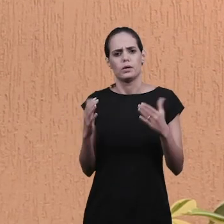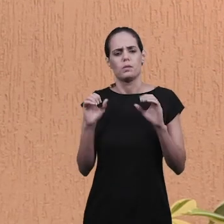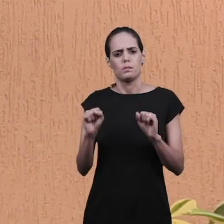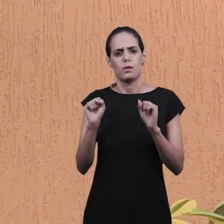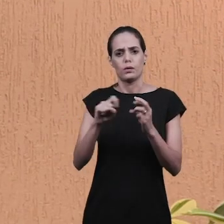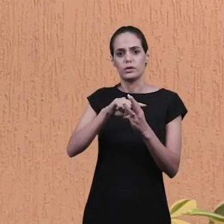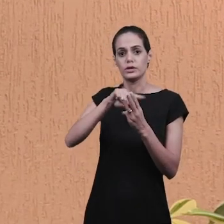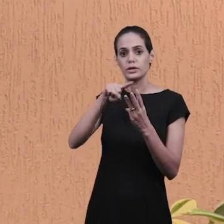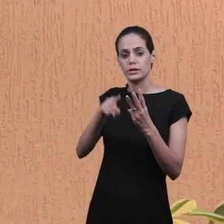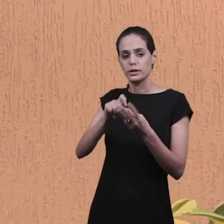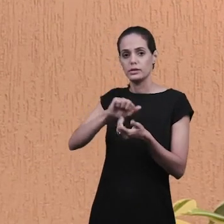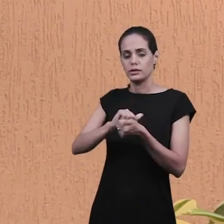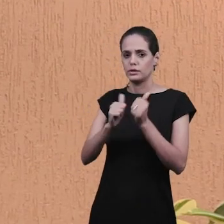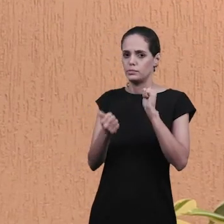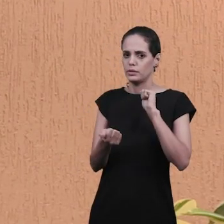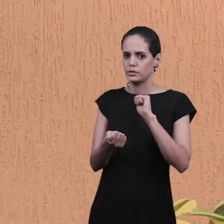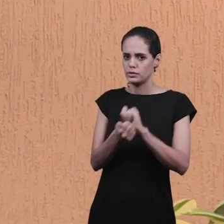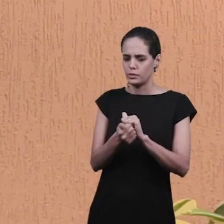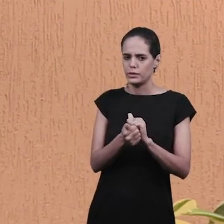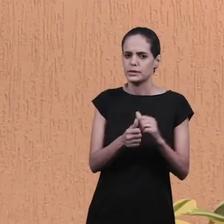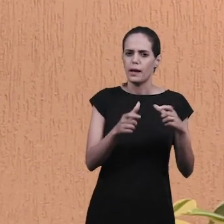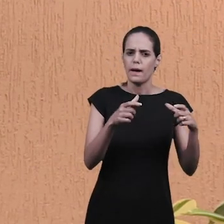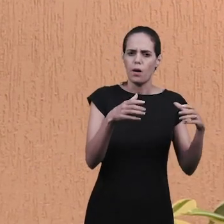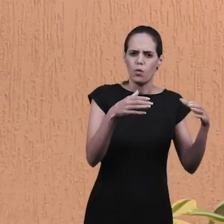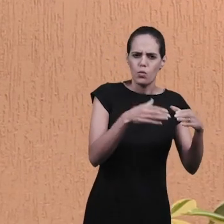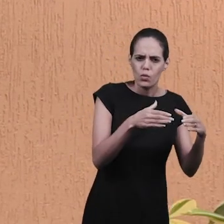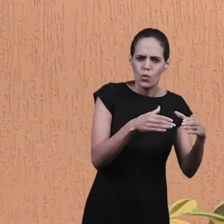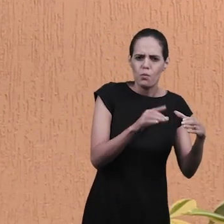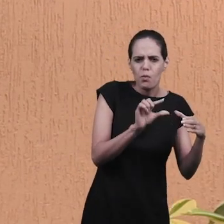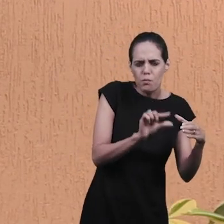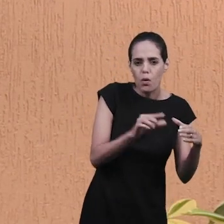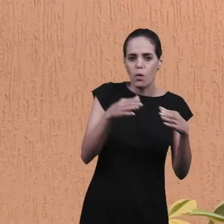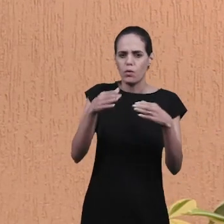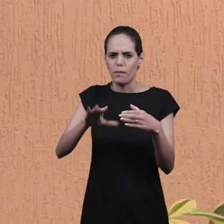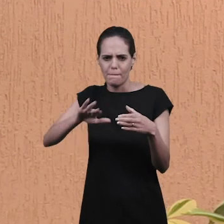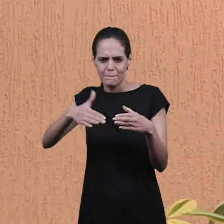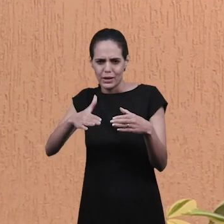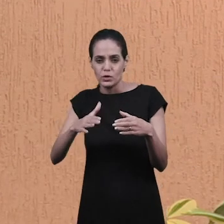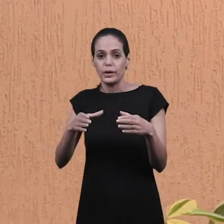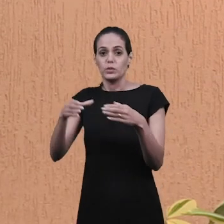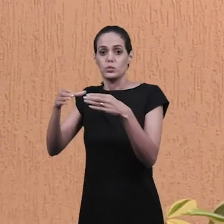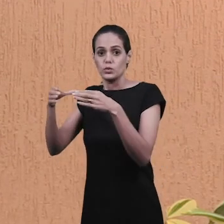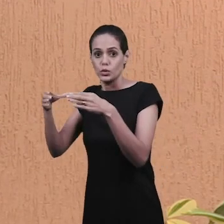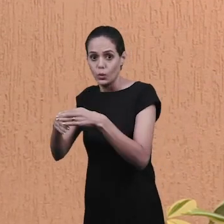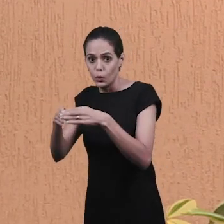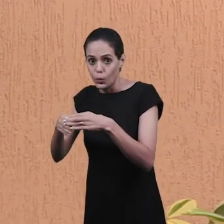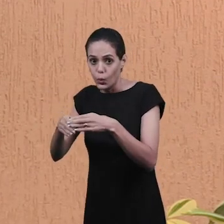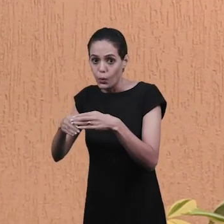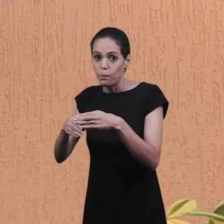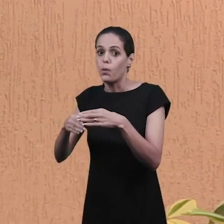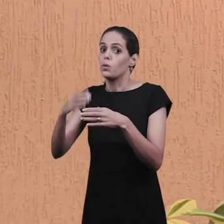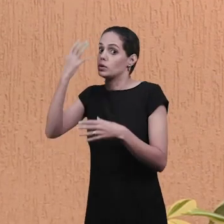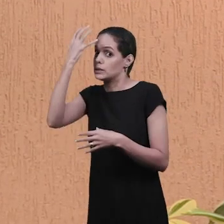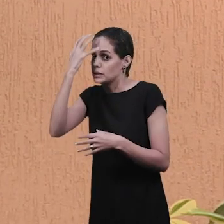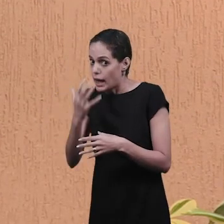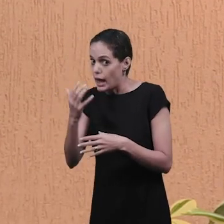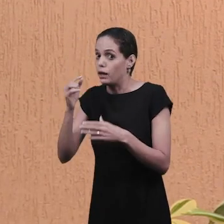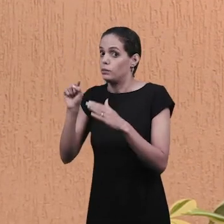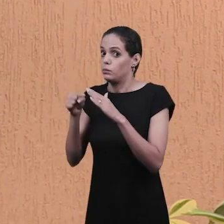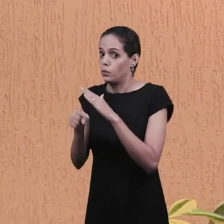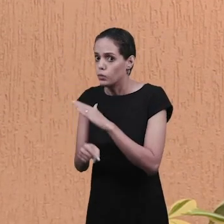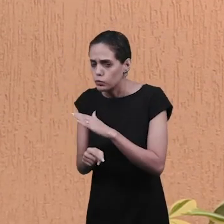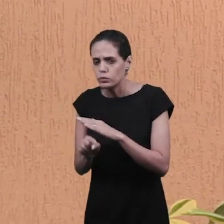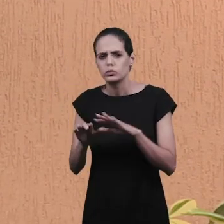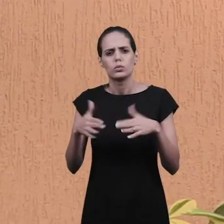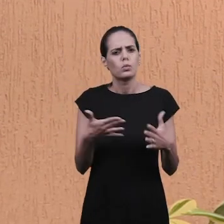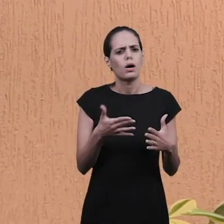peux voir 3 niveaux d'adaptation, peu d'adaptation, moyenne et grande adaptation. Laquelle